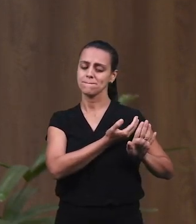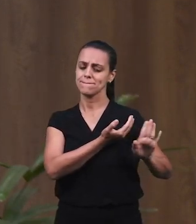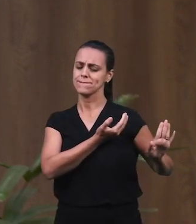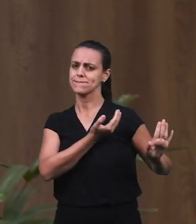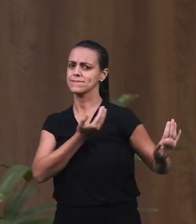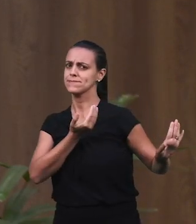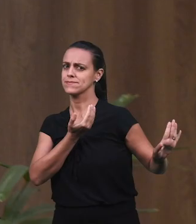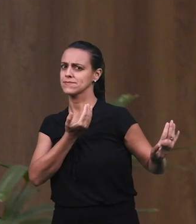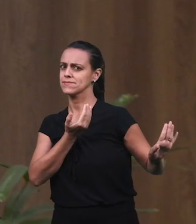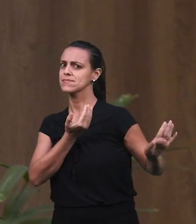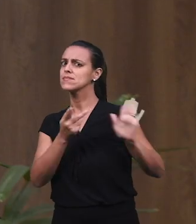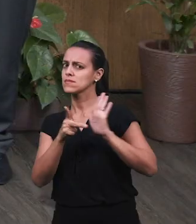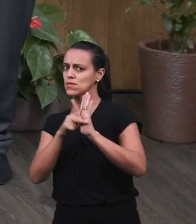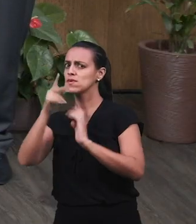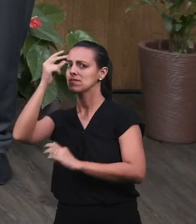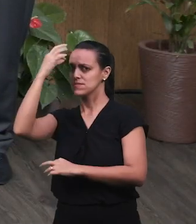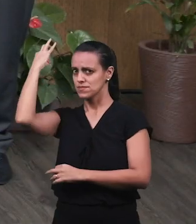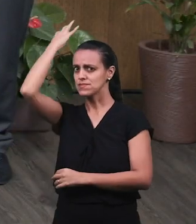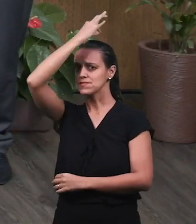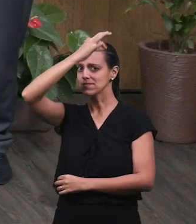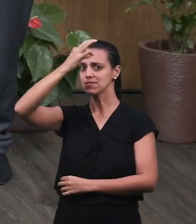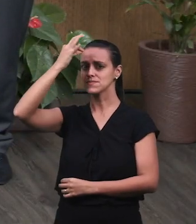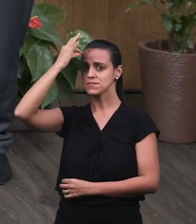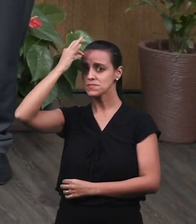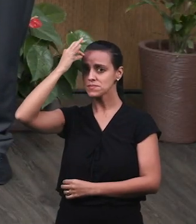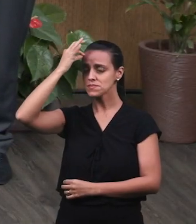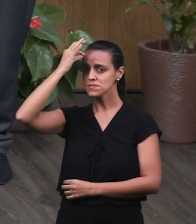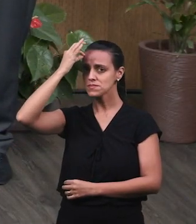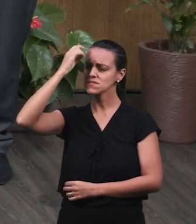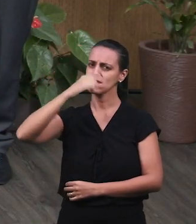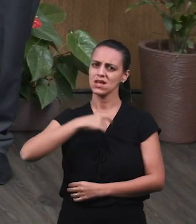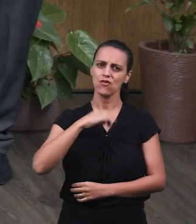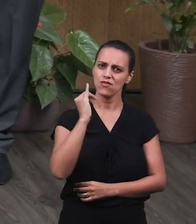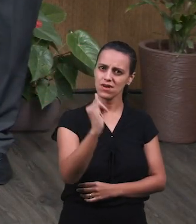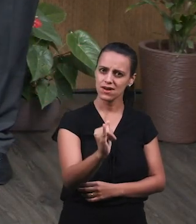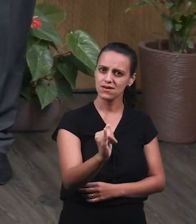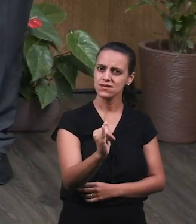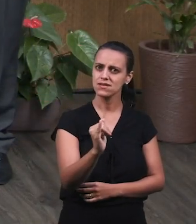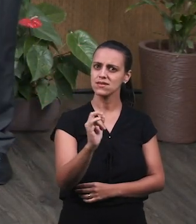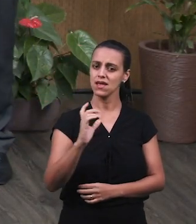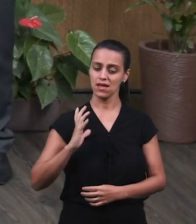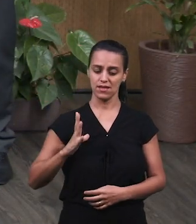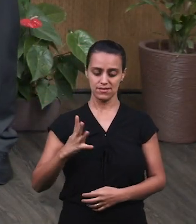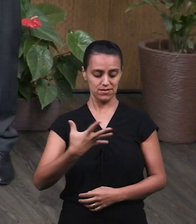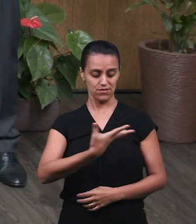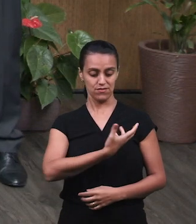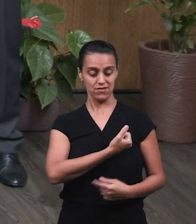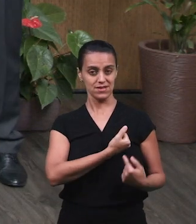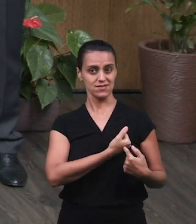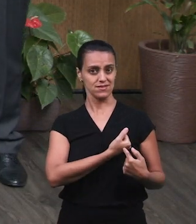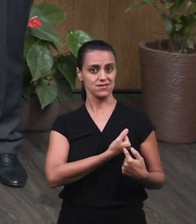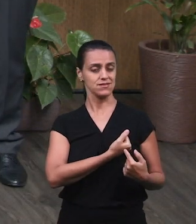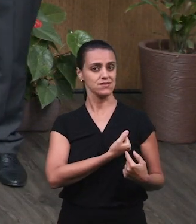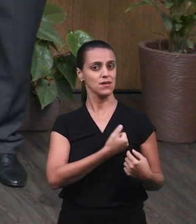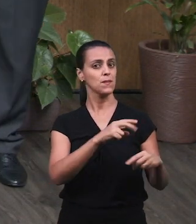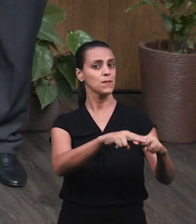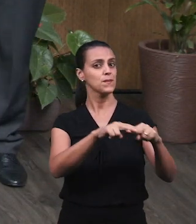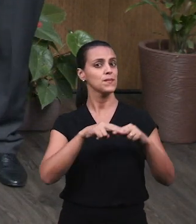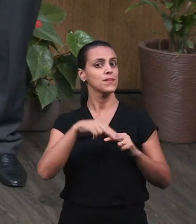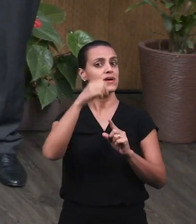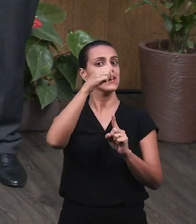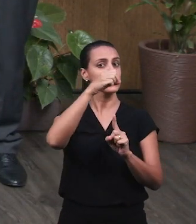dit, le salut se donne, bien-aimé, par la grâce, par le moyen de la